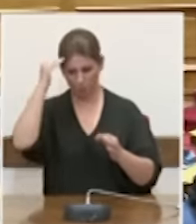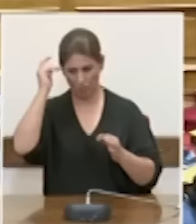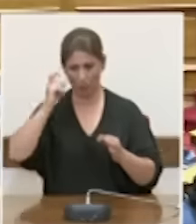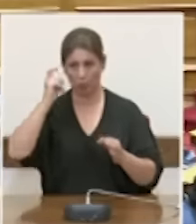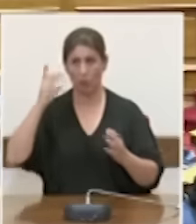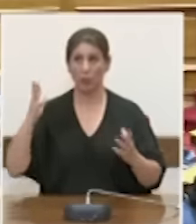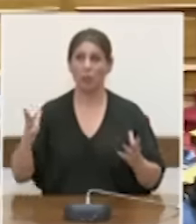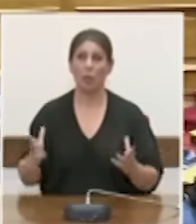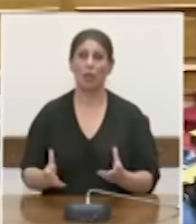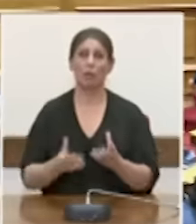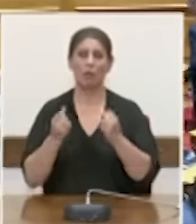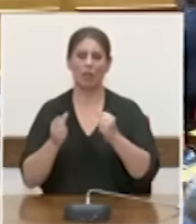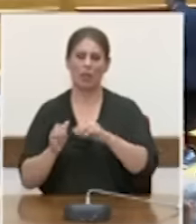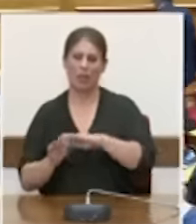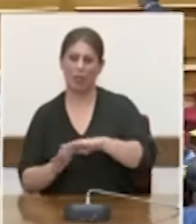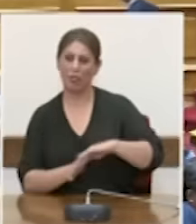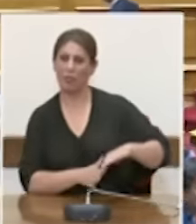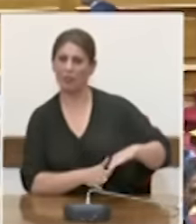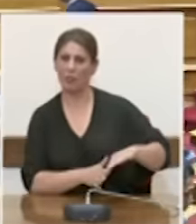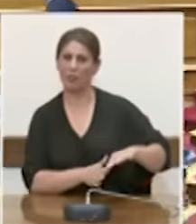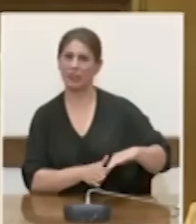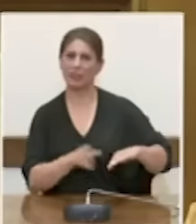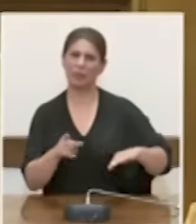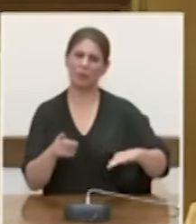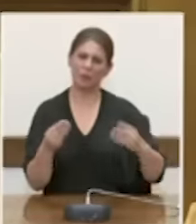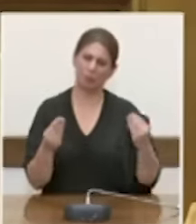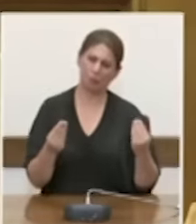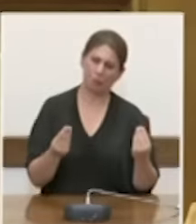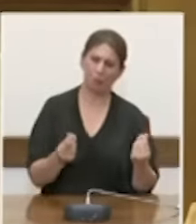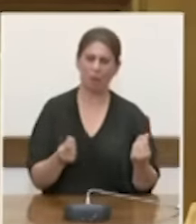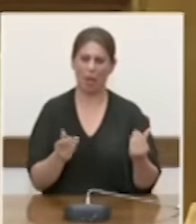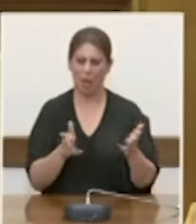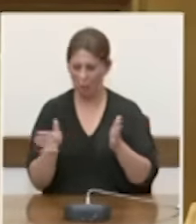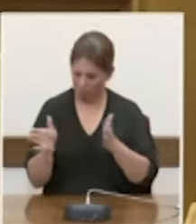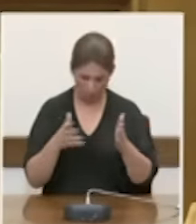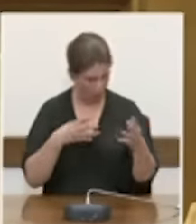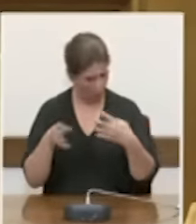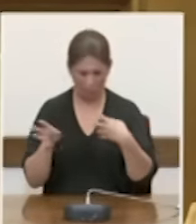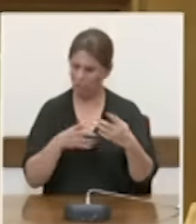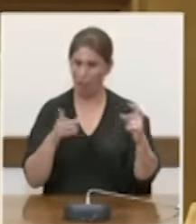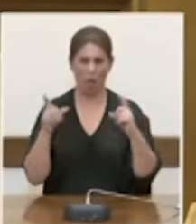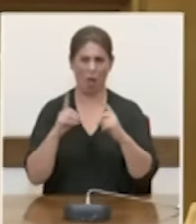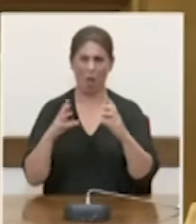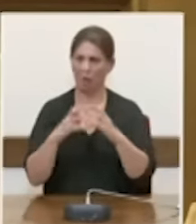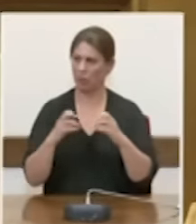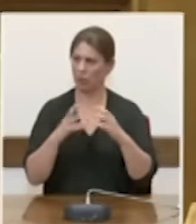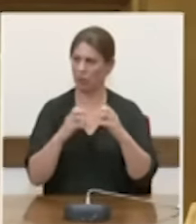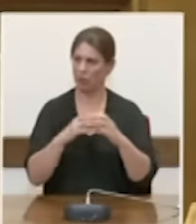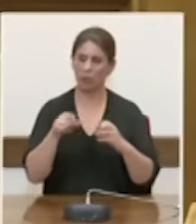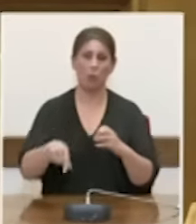θα αφήσετε για λίγο τους θυμμένους, τους αποπροσανατολιστικούς καυγάδες με τους οποίους